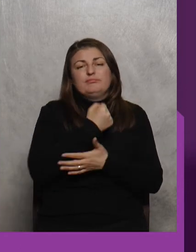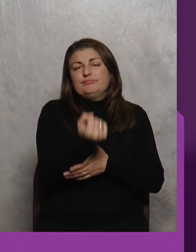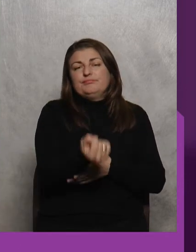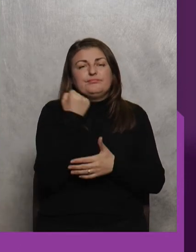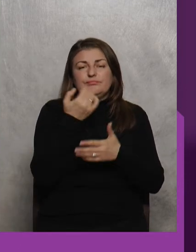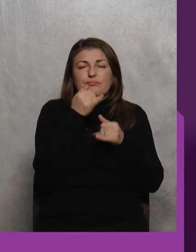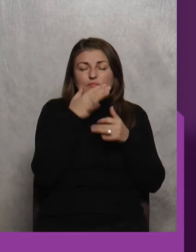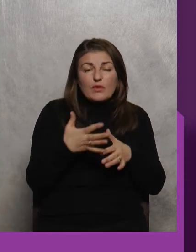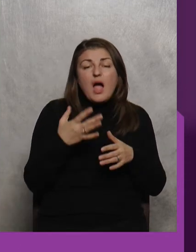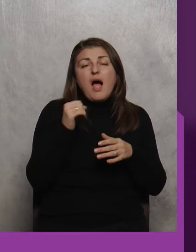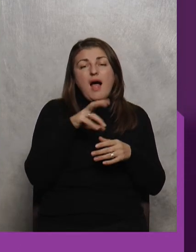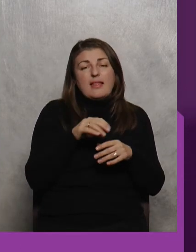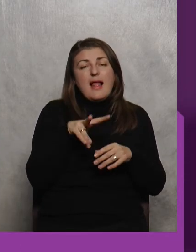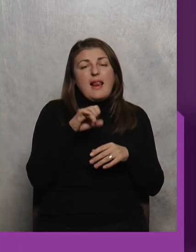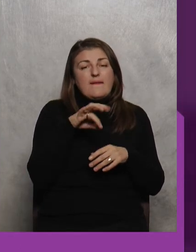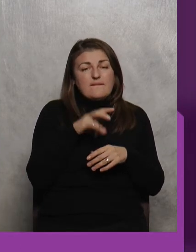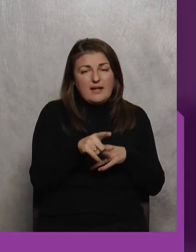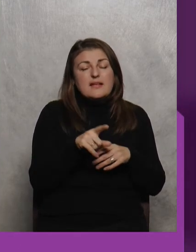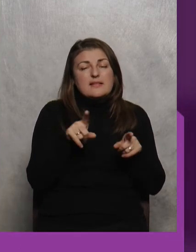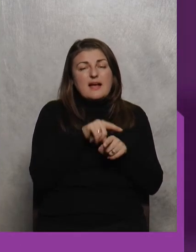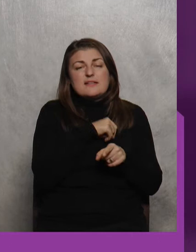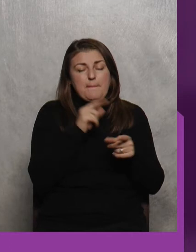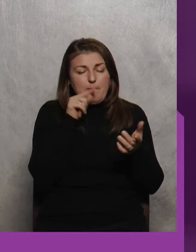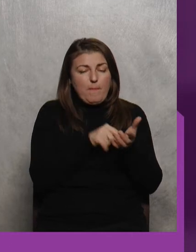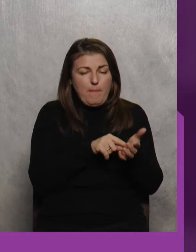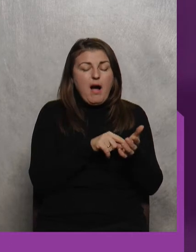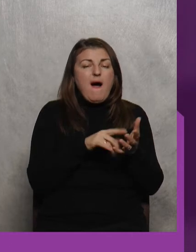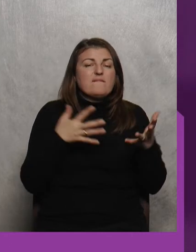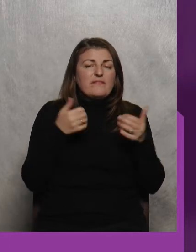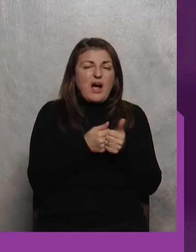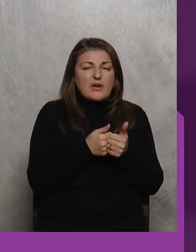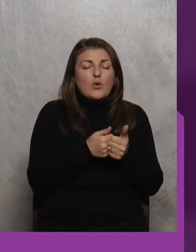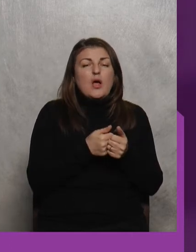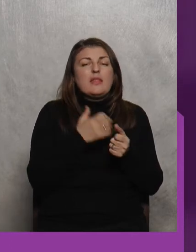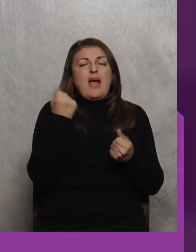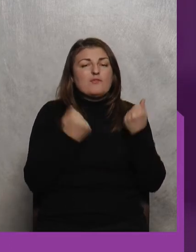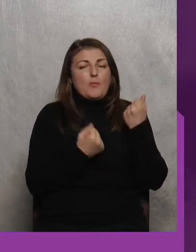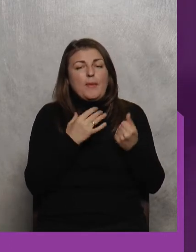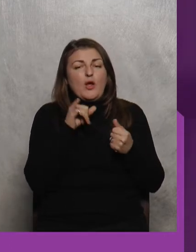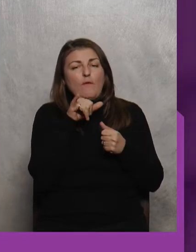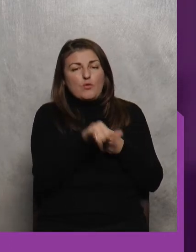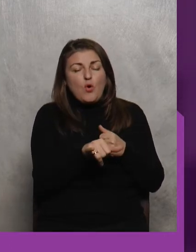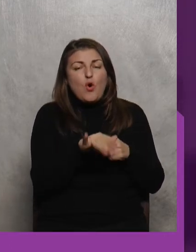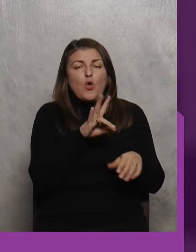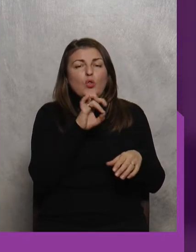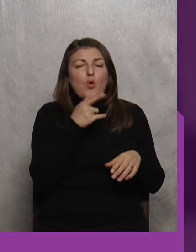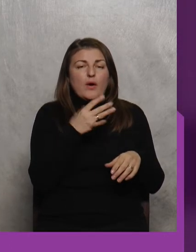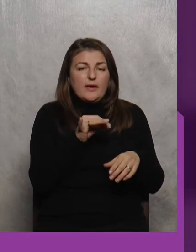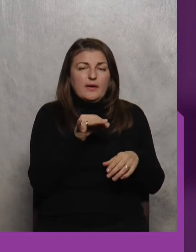Але Ліван Жамешвілі так само попав в аварію на автомобілі, і в нього ноги,